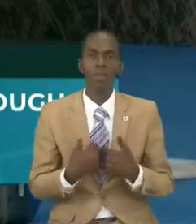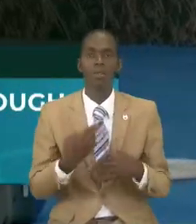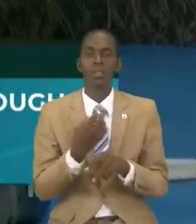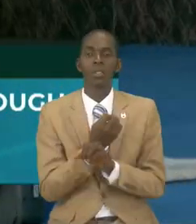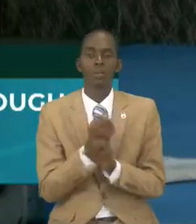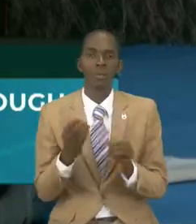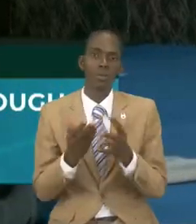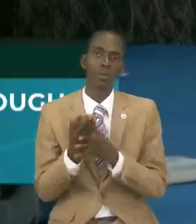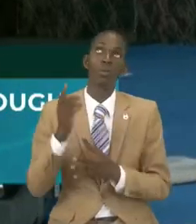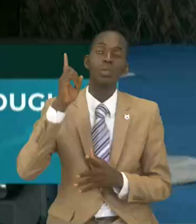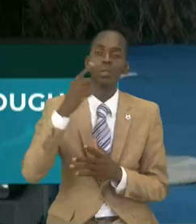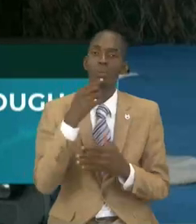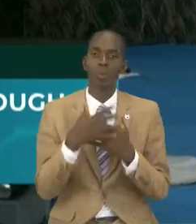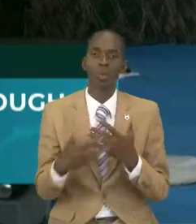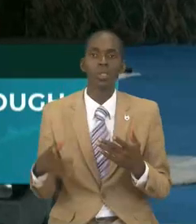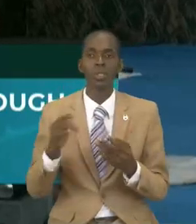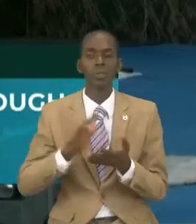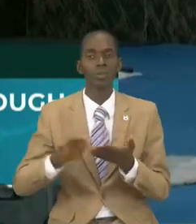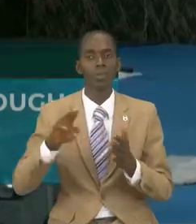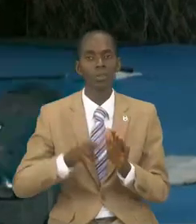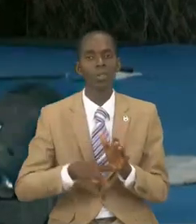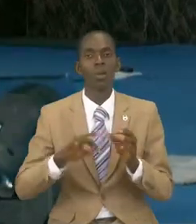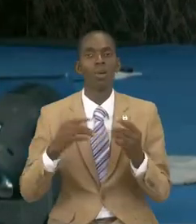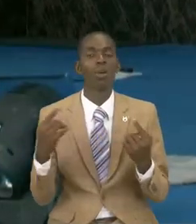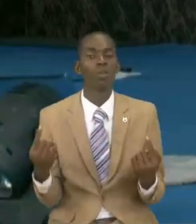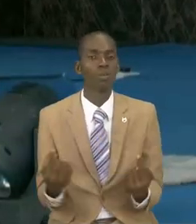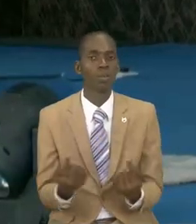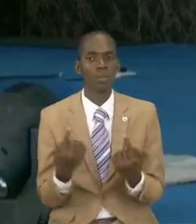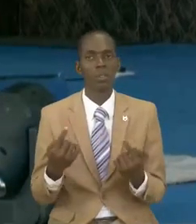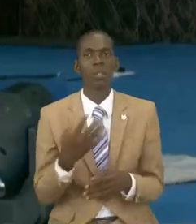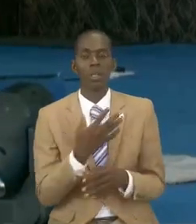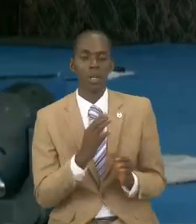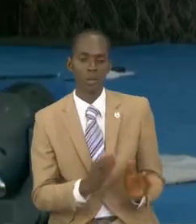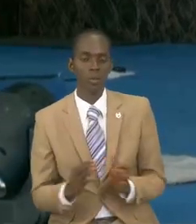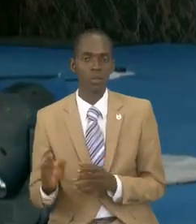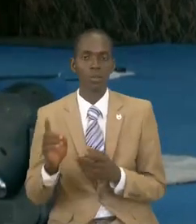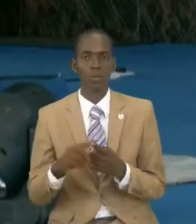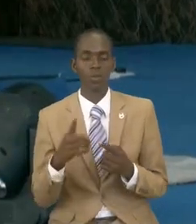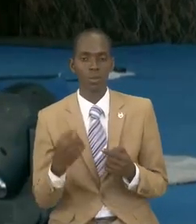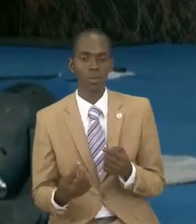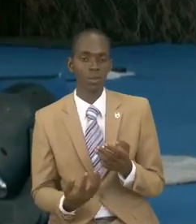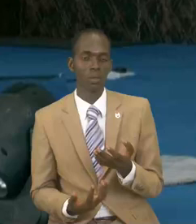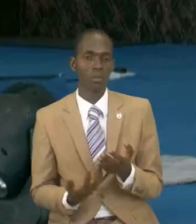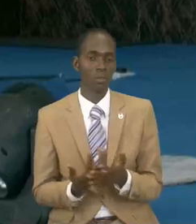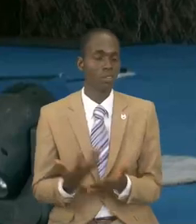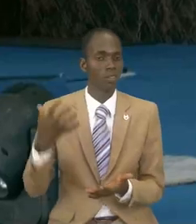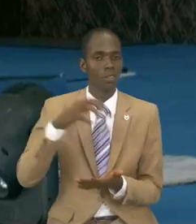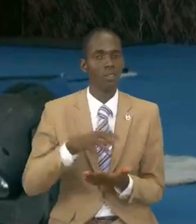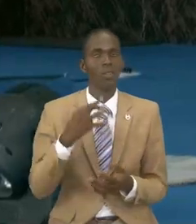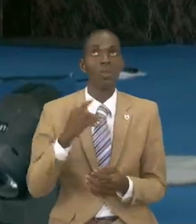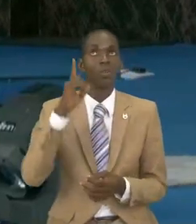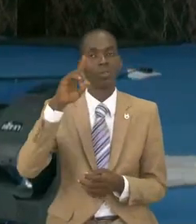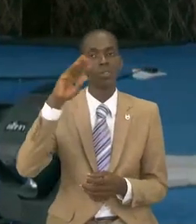nous avons la rédemption par son sang, la rémission des péchés selon la richesse de sa